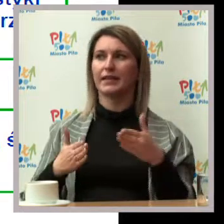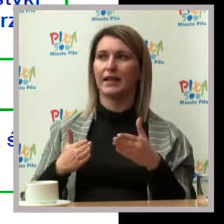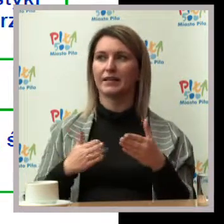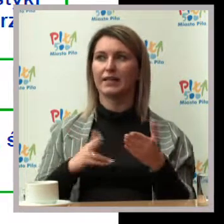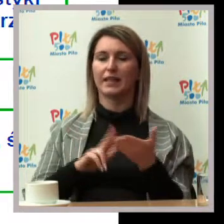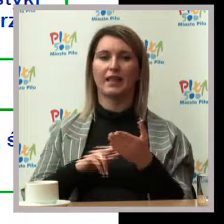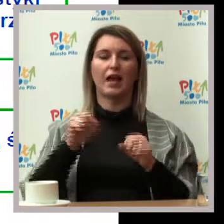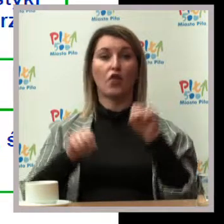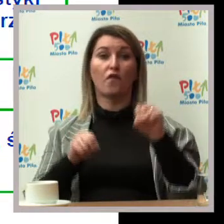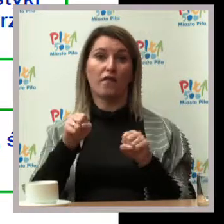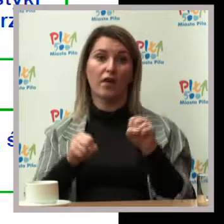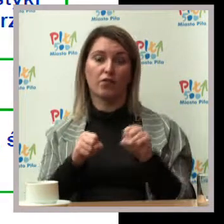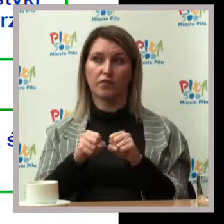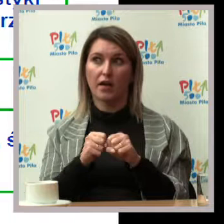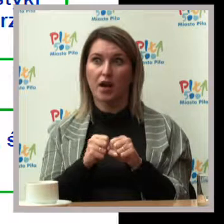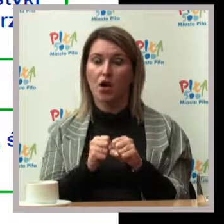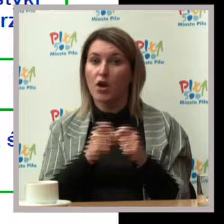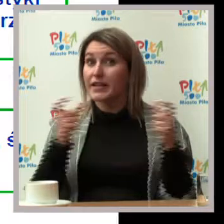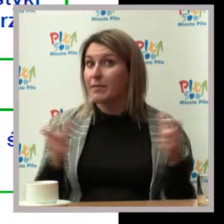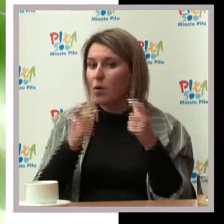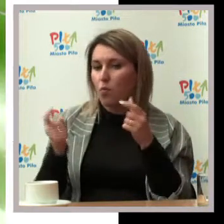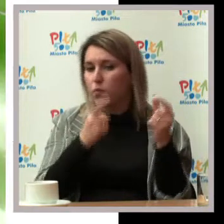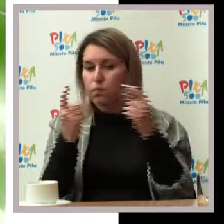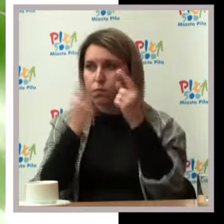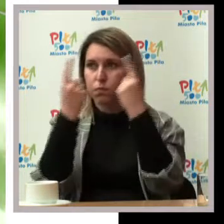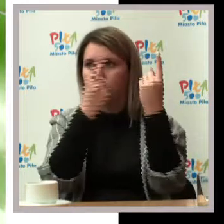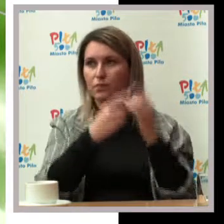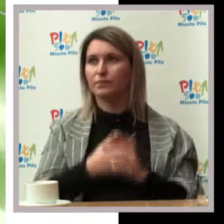trasy, trasa jazdy ekstremalnej na rowerach.